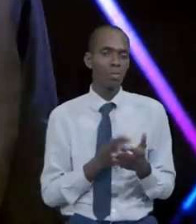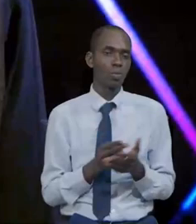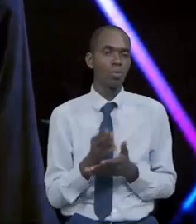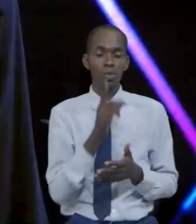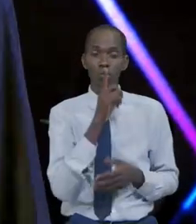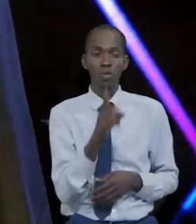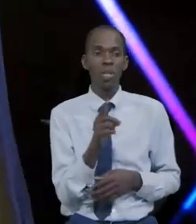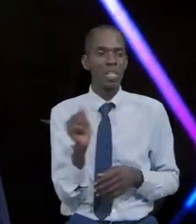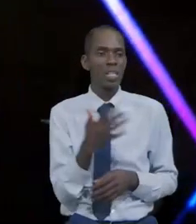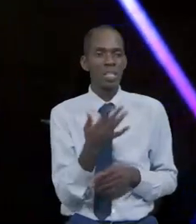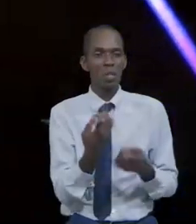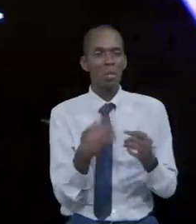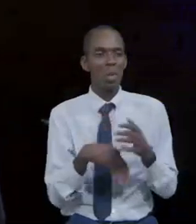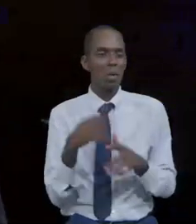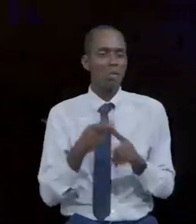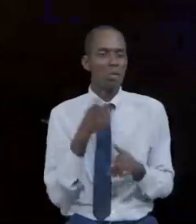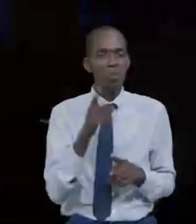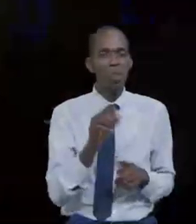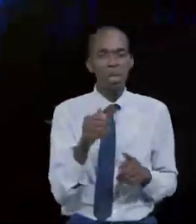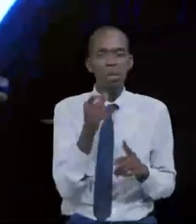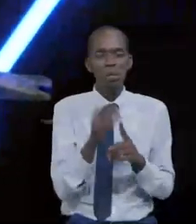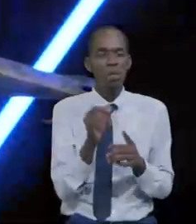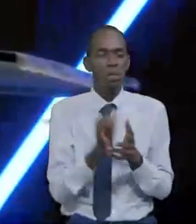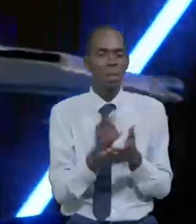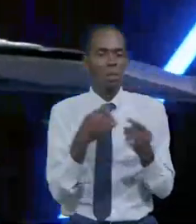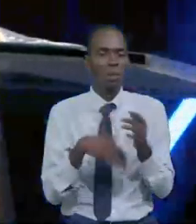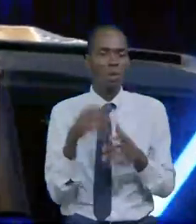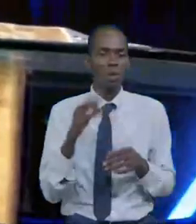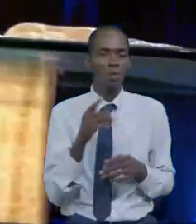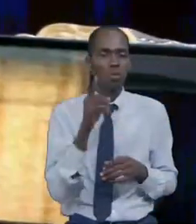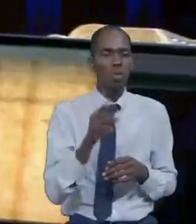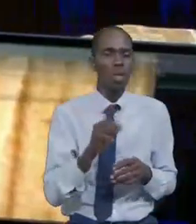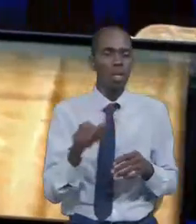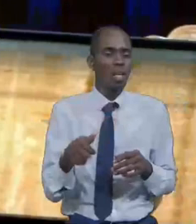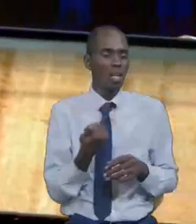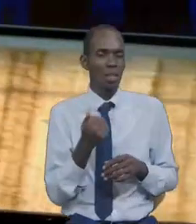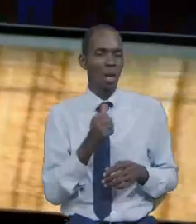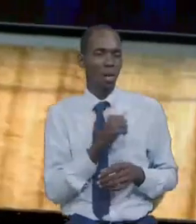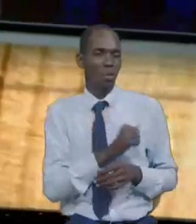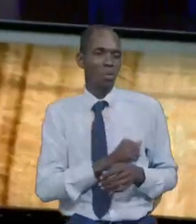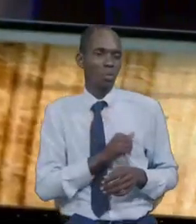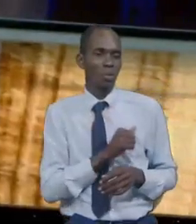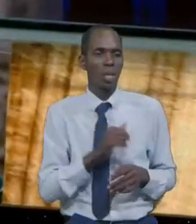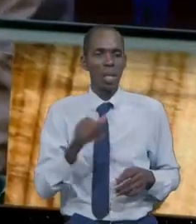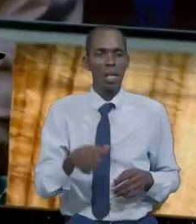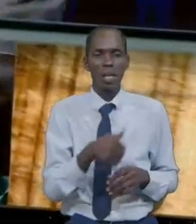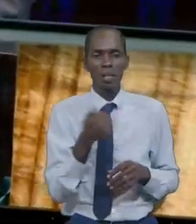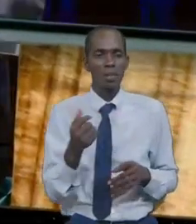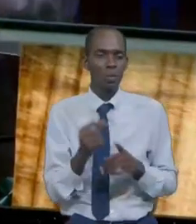ce qui sort de toi, toute parole qui sort de toi, toute attitude, toutes